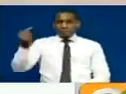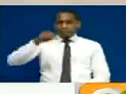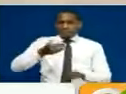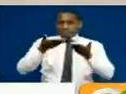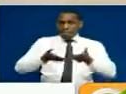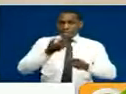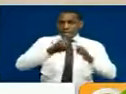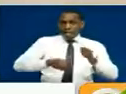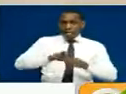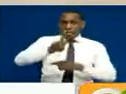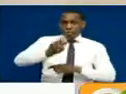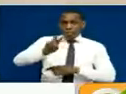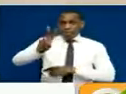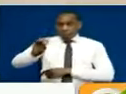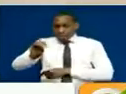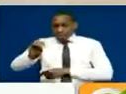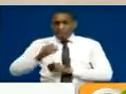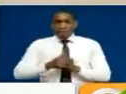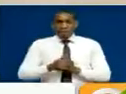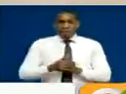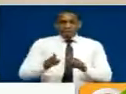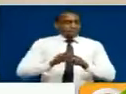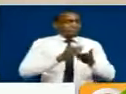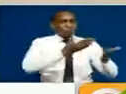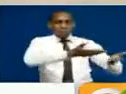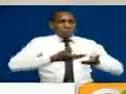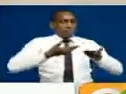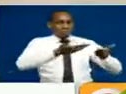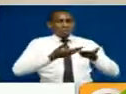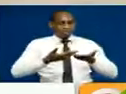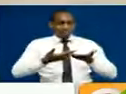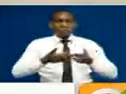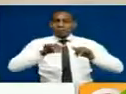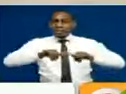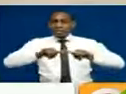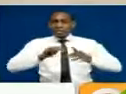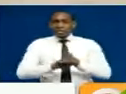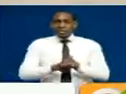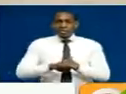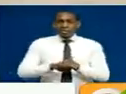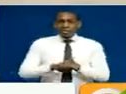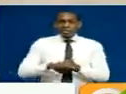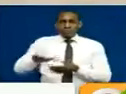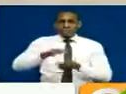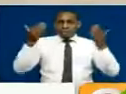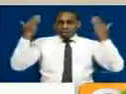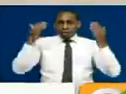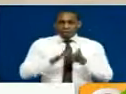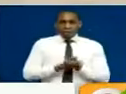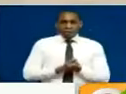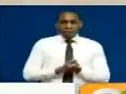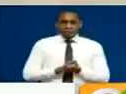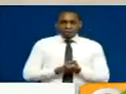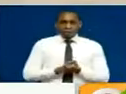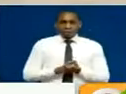huku mwaka 2020. Basi karibu tupunge unyunyu kwenye makao yetu ya milele." Basi naye